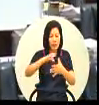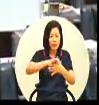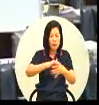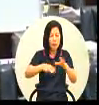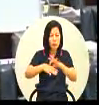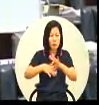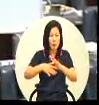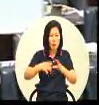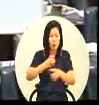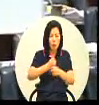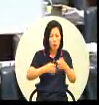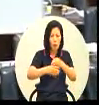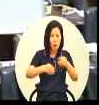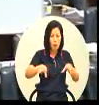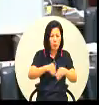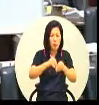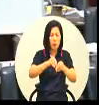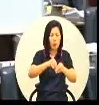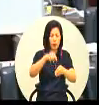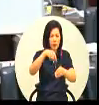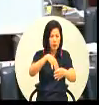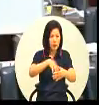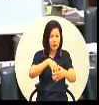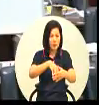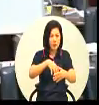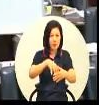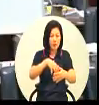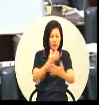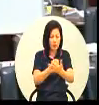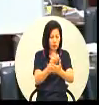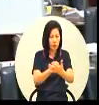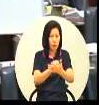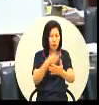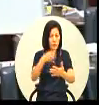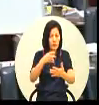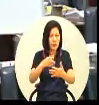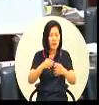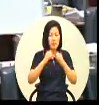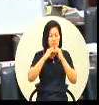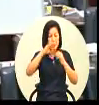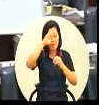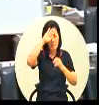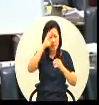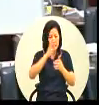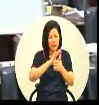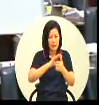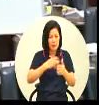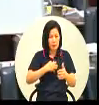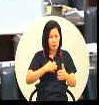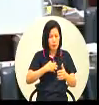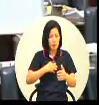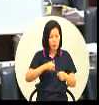啊，它会聚集在我们的肌肉组织里面，而且还会增加我们罹患癌症的风险啊。那根据本席